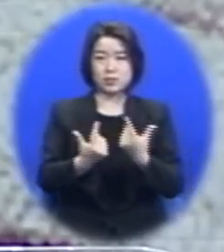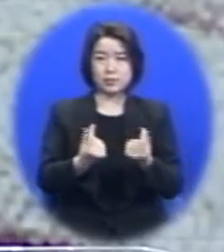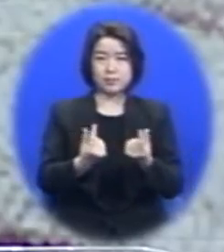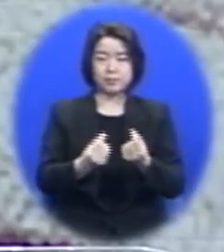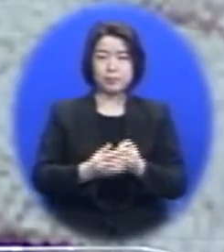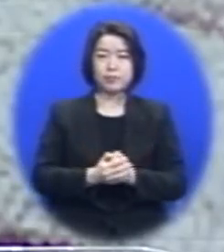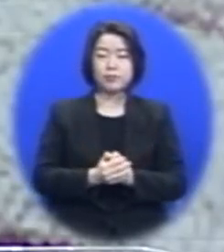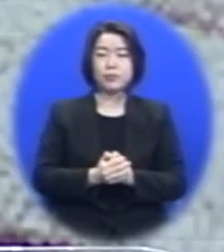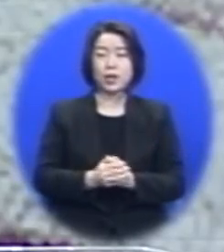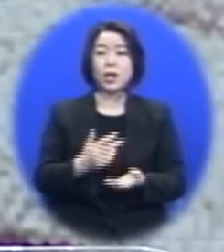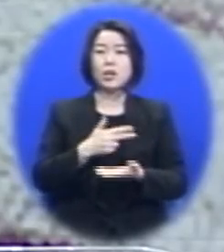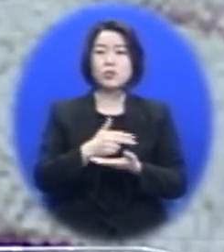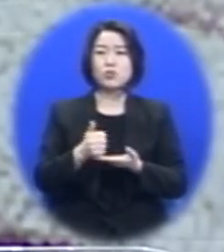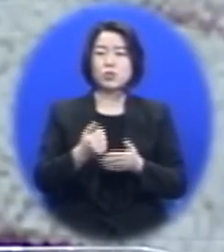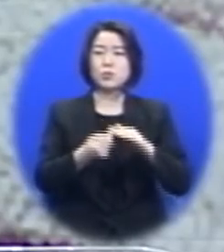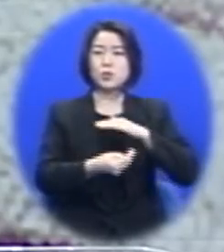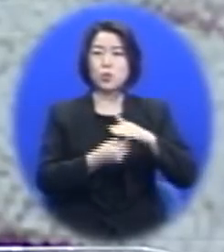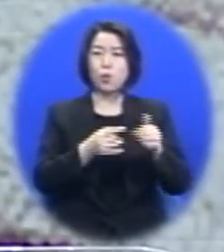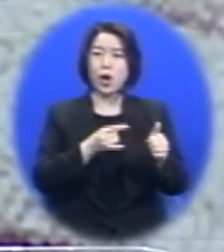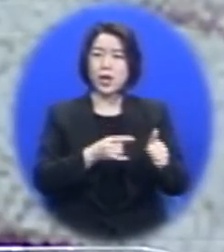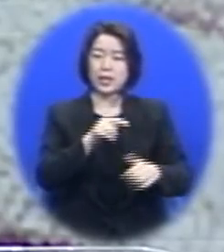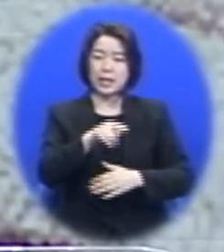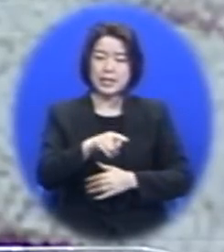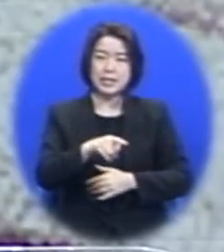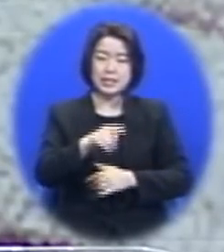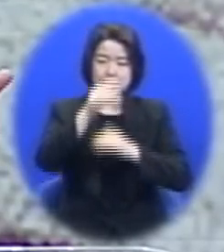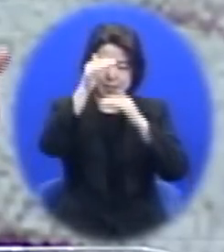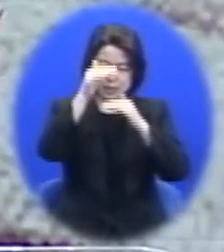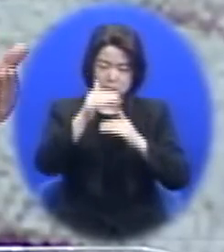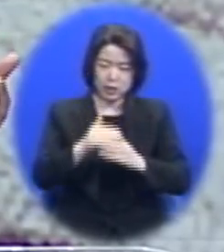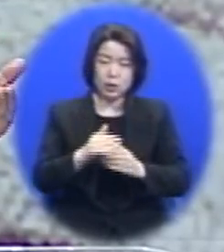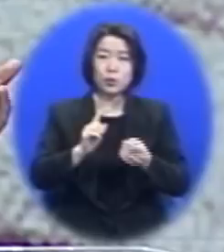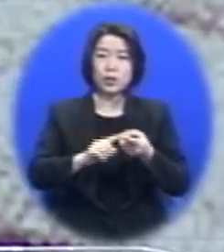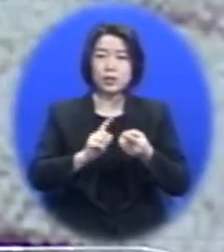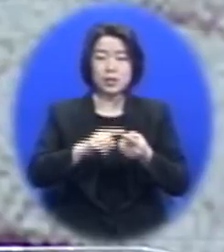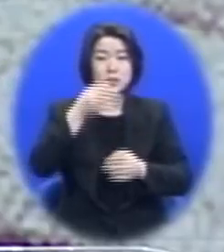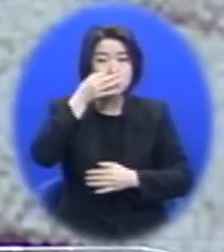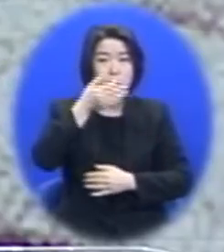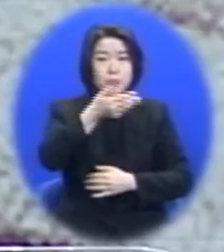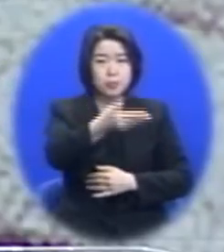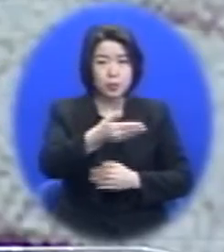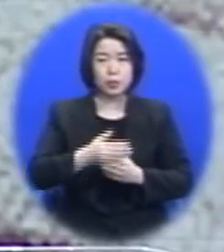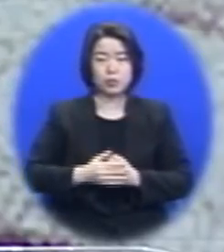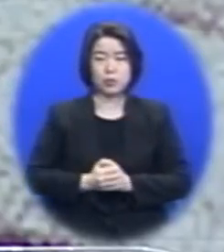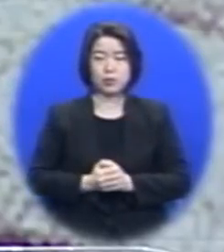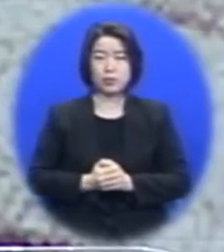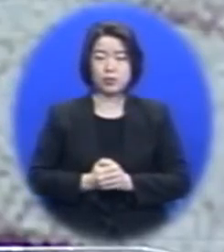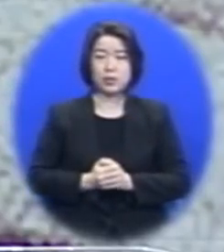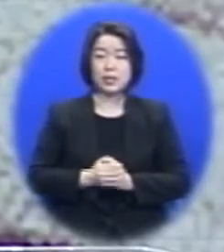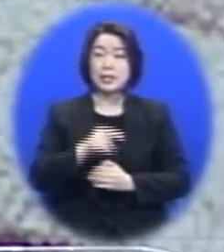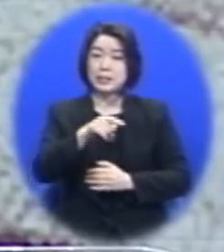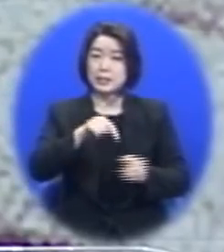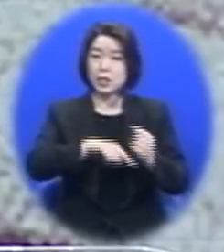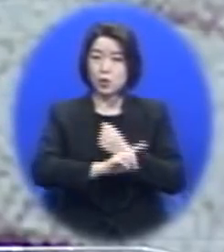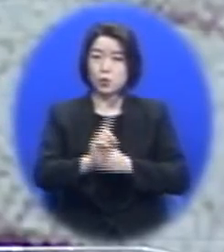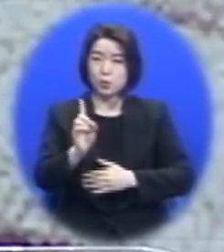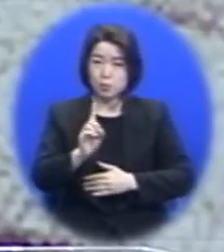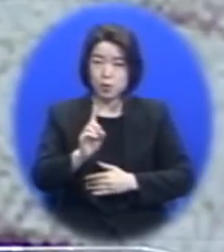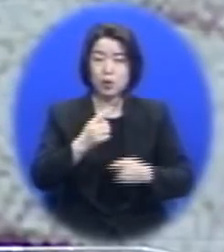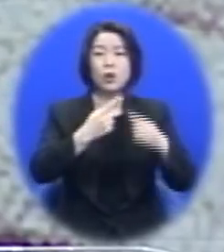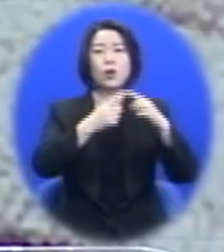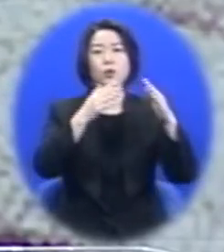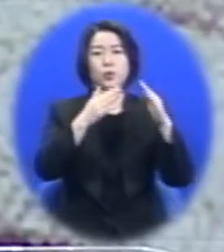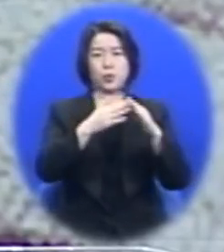주님께서 요한에게 이 사실을 보여 주시는 것이 이 계시록 12장에서 이 사실을 보여 주시는 것은 교회는